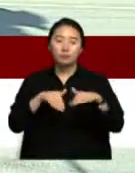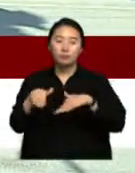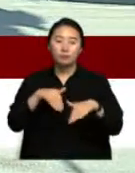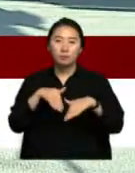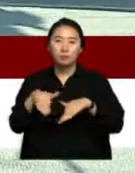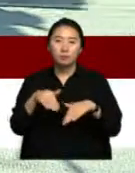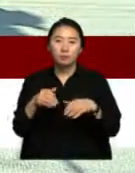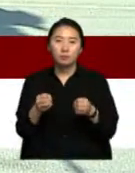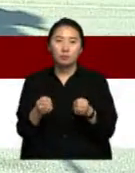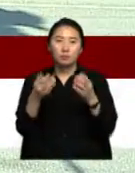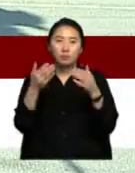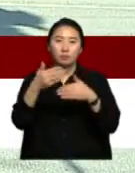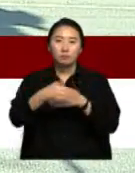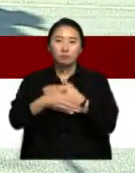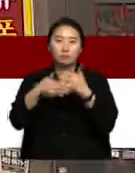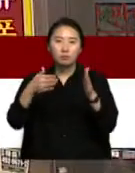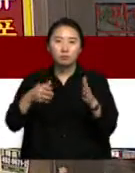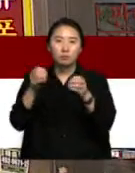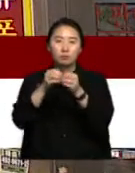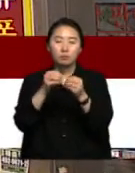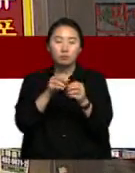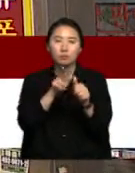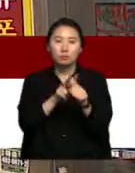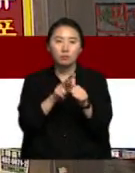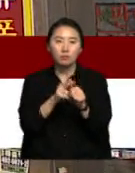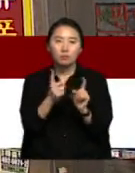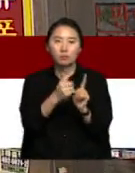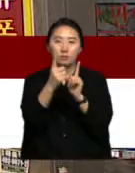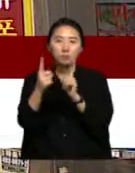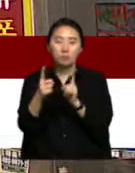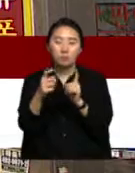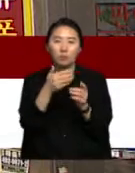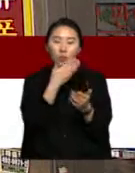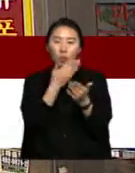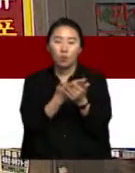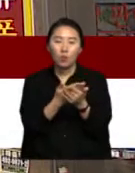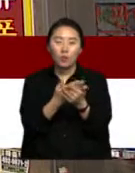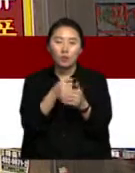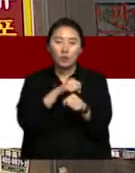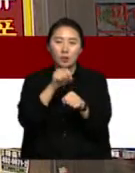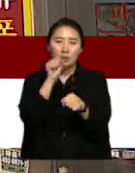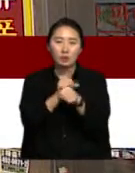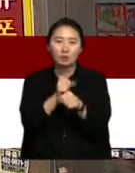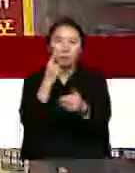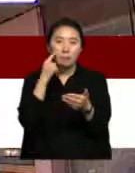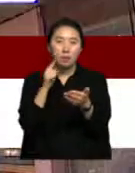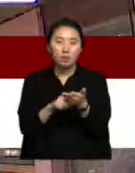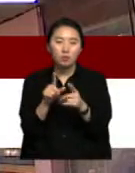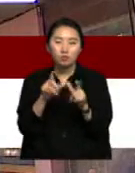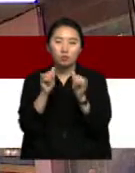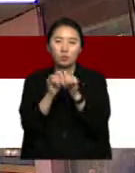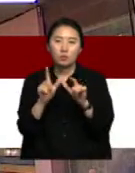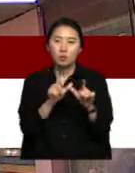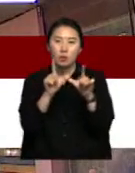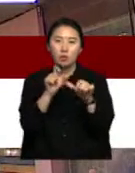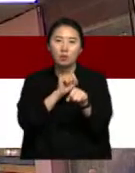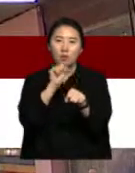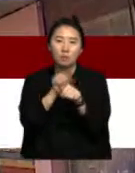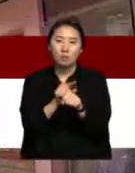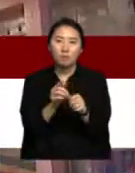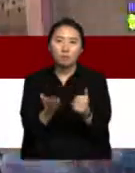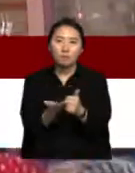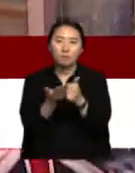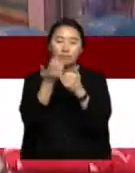골목형 시장은 주택단지에 위치한 전통시장을 대상으로 시장별 고유의 개성과 특색을 발굴해 주민생활형